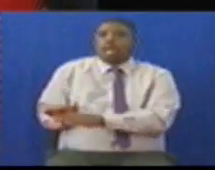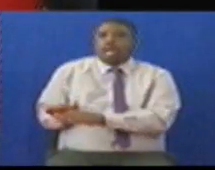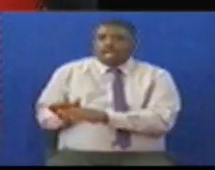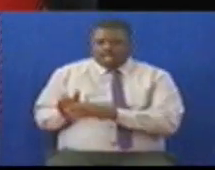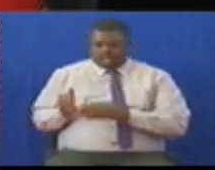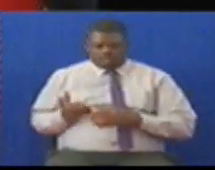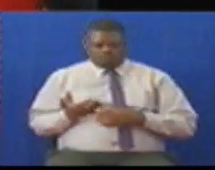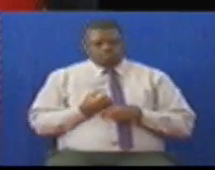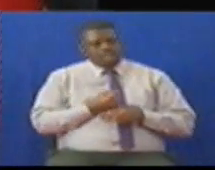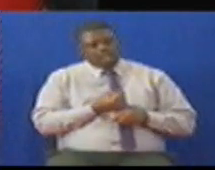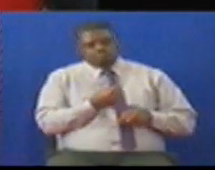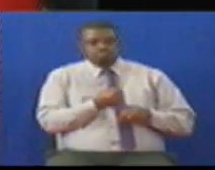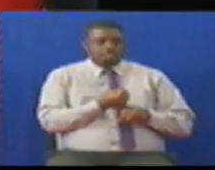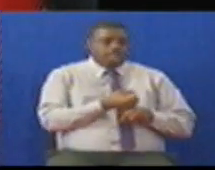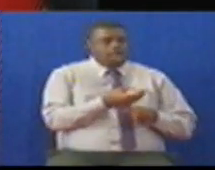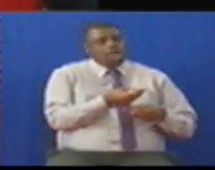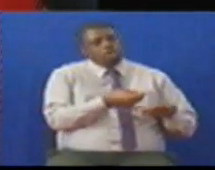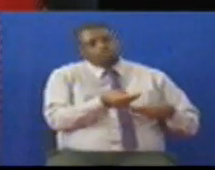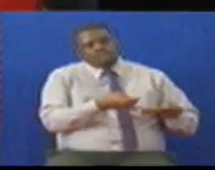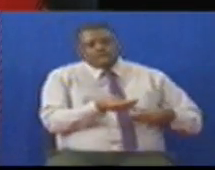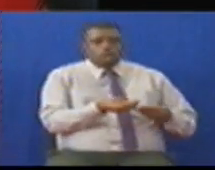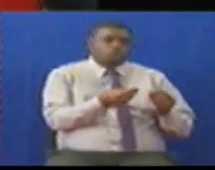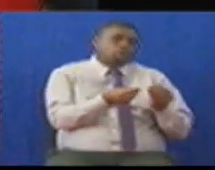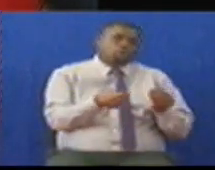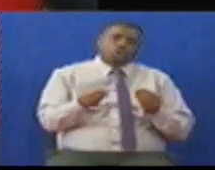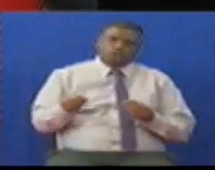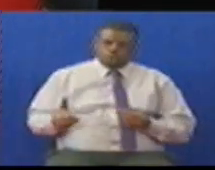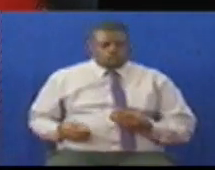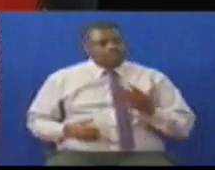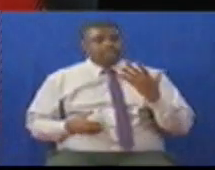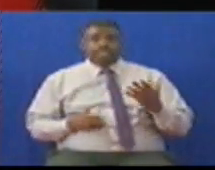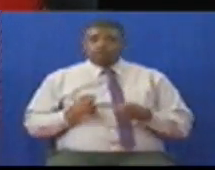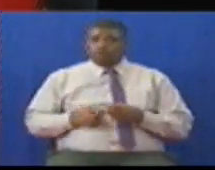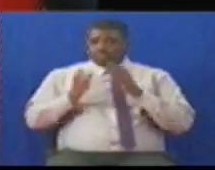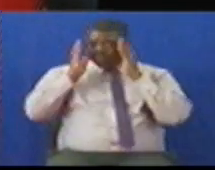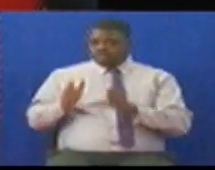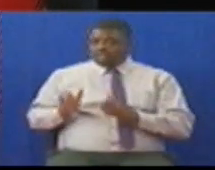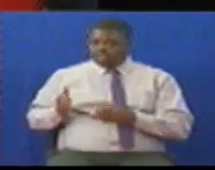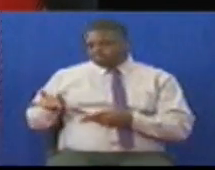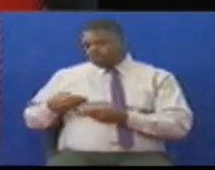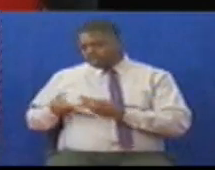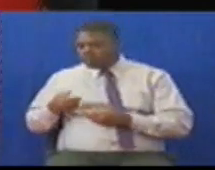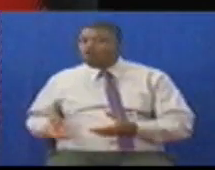biashara ndogo ndogo. Tano, kituo cha pamoja cha urasimishaji na uendeshaji wa biashara